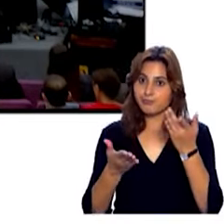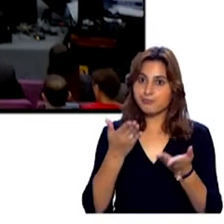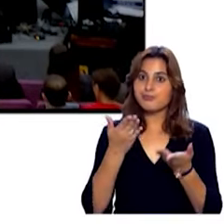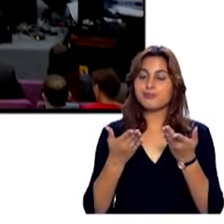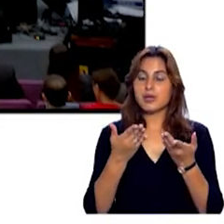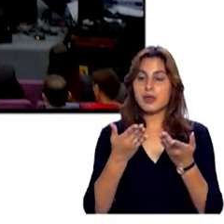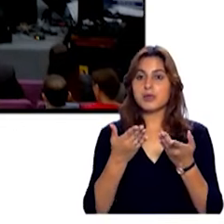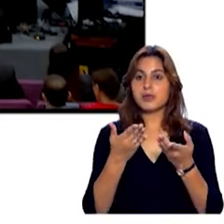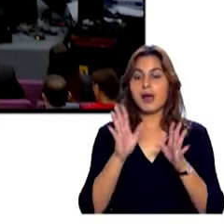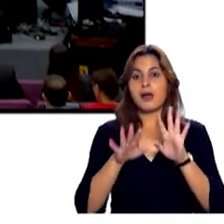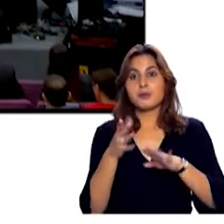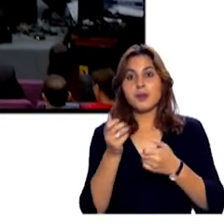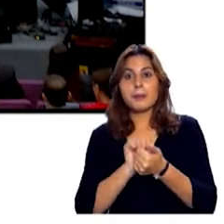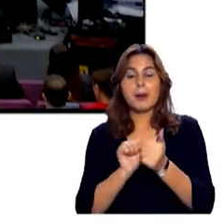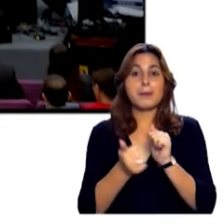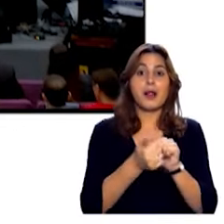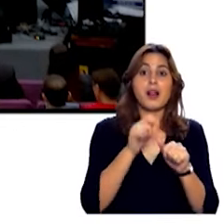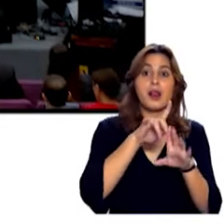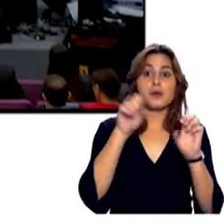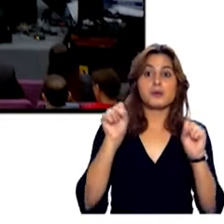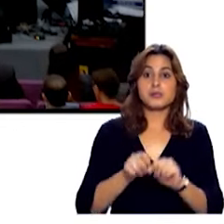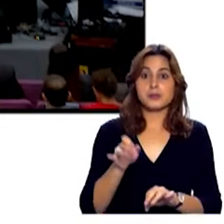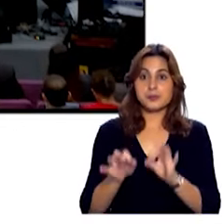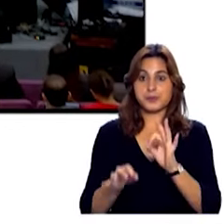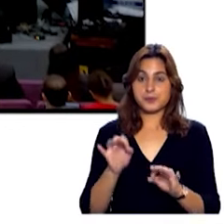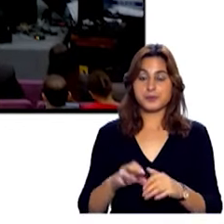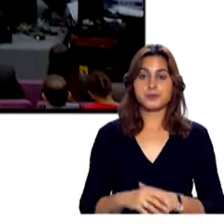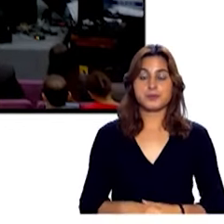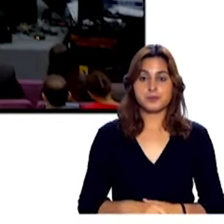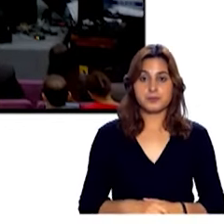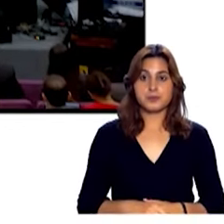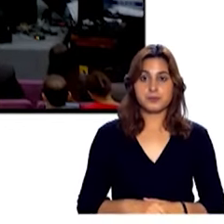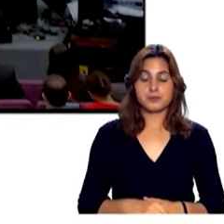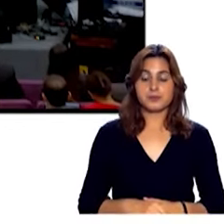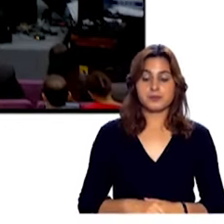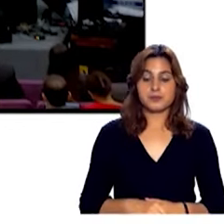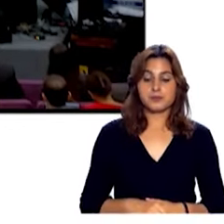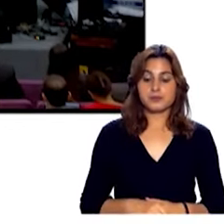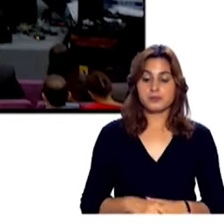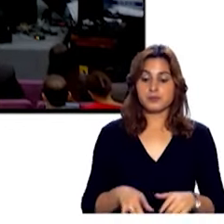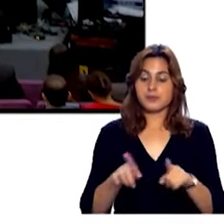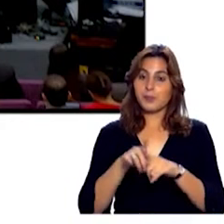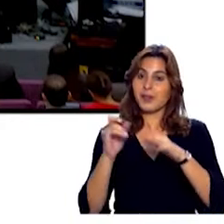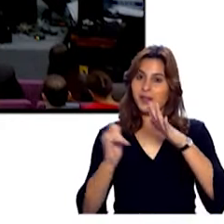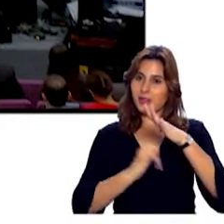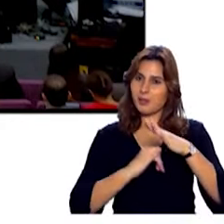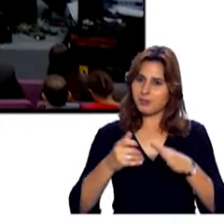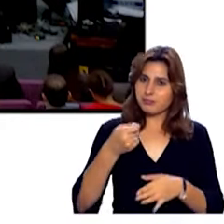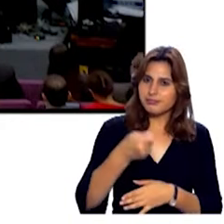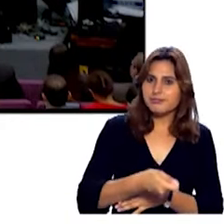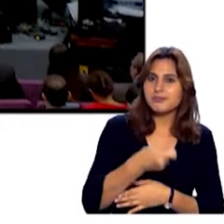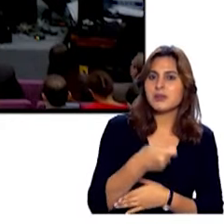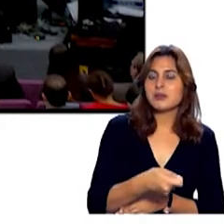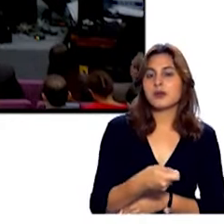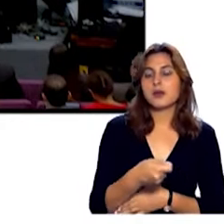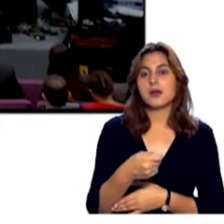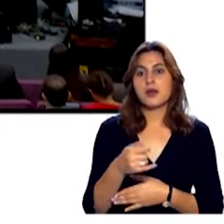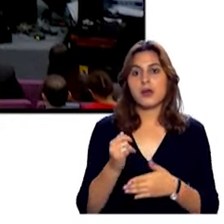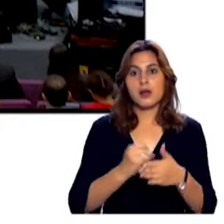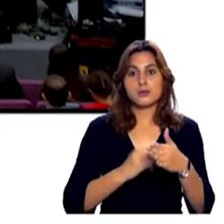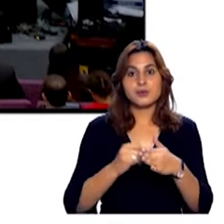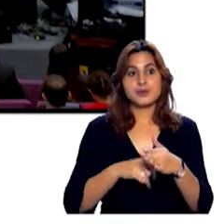rigida cio le la costituzione la fonte primaria I cui principi e disposizioni vanno pertanto